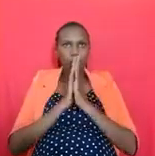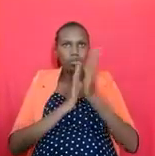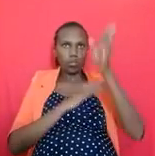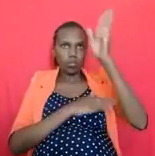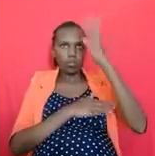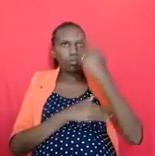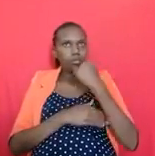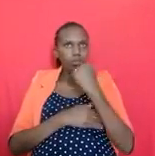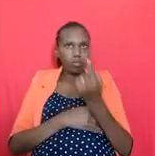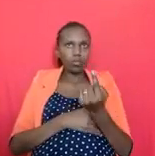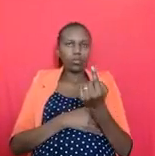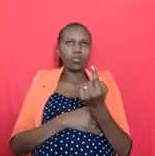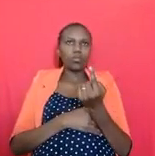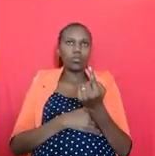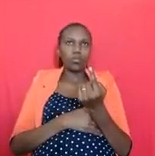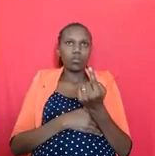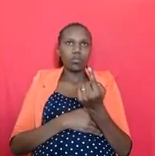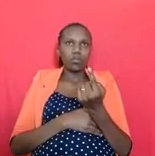ngai